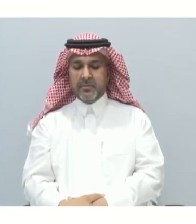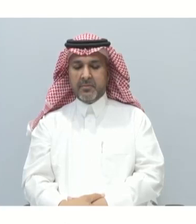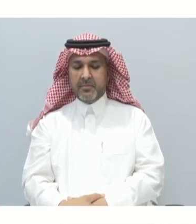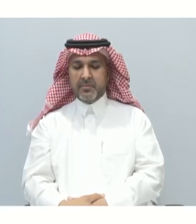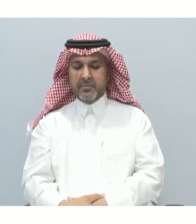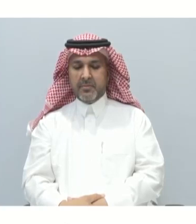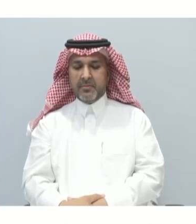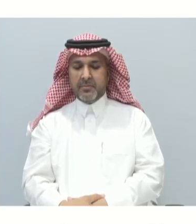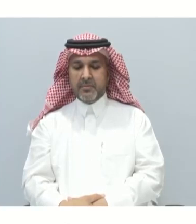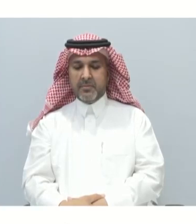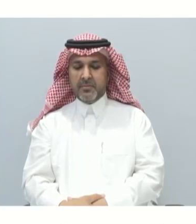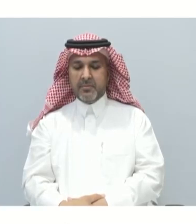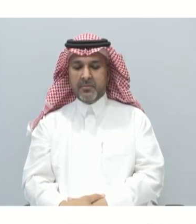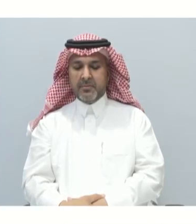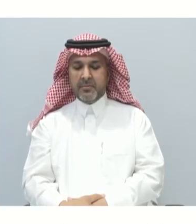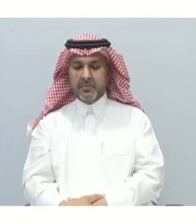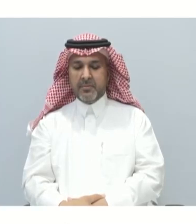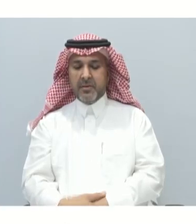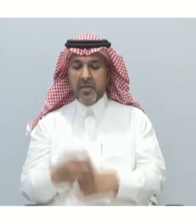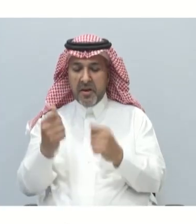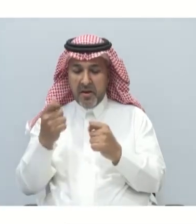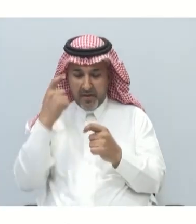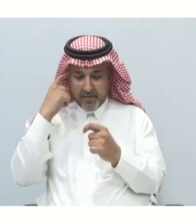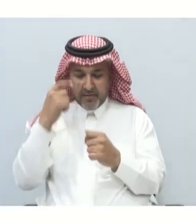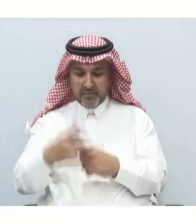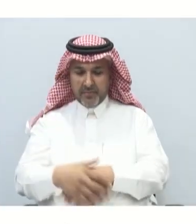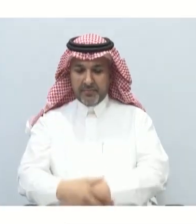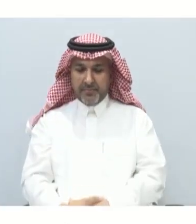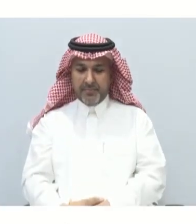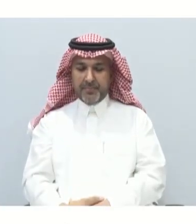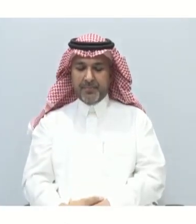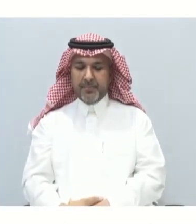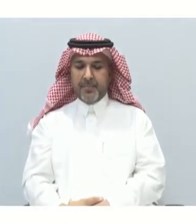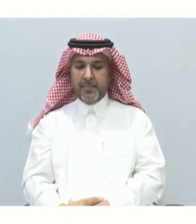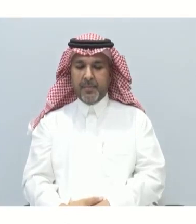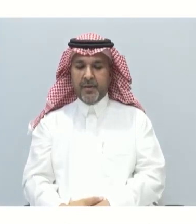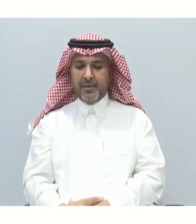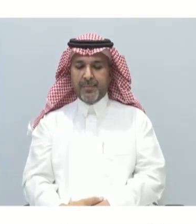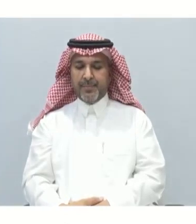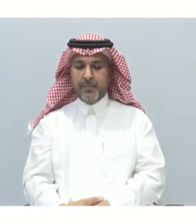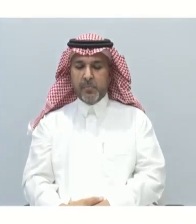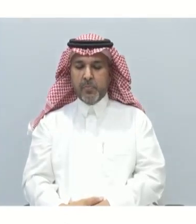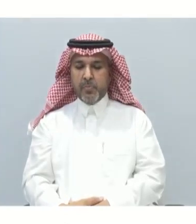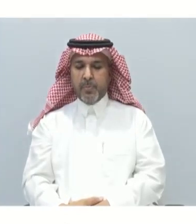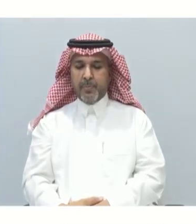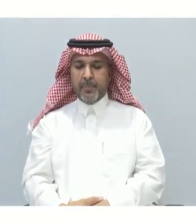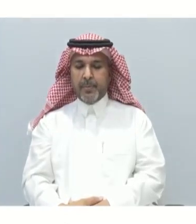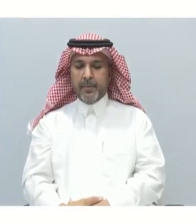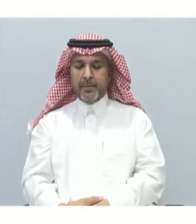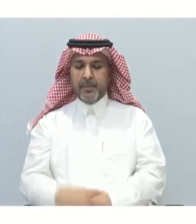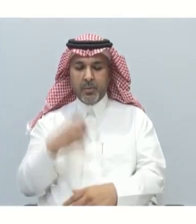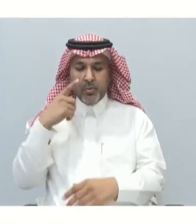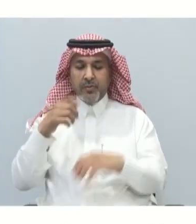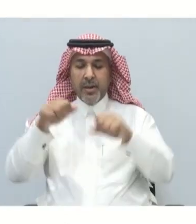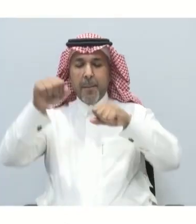ريال يعني ممكن نكتبها بهذه الصوره طبعا هنا احنا طلعنا تنبؤ لكن تاثير قيمه الميل لاحظ